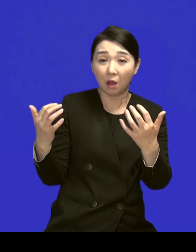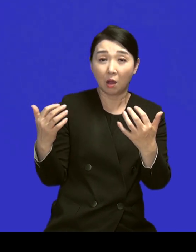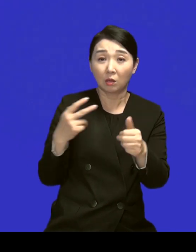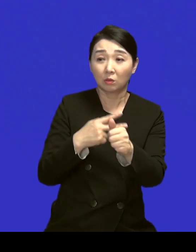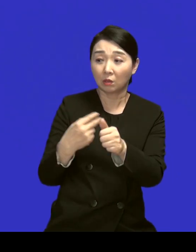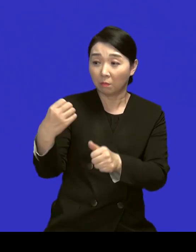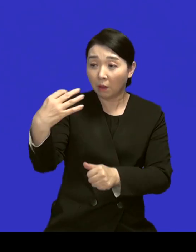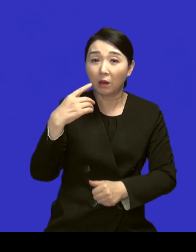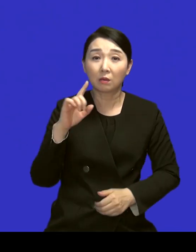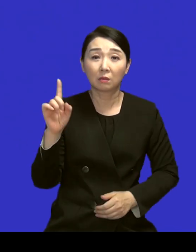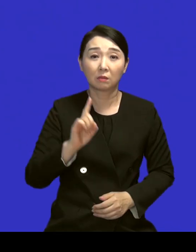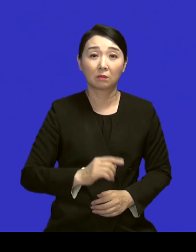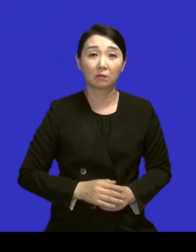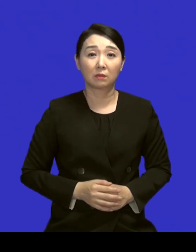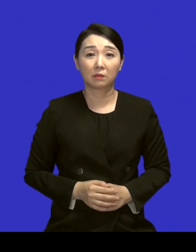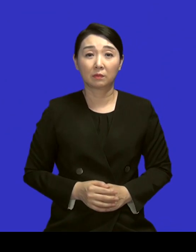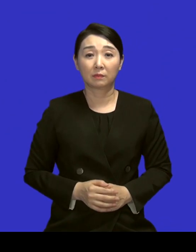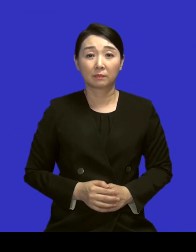가리키면서 얘기하는 거예요.